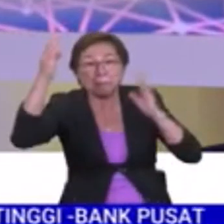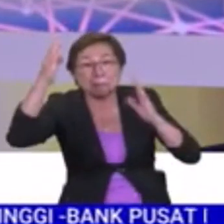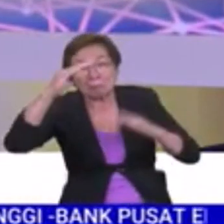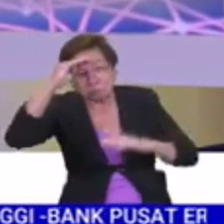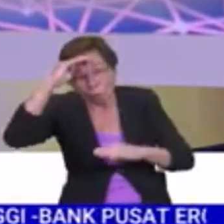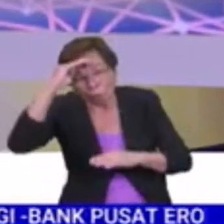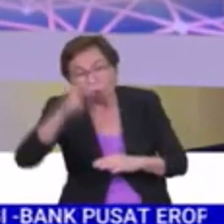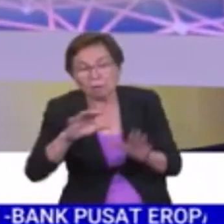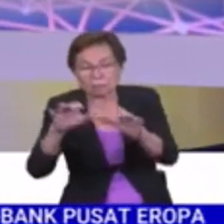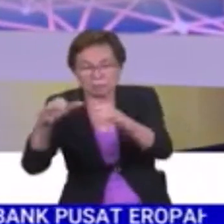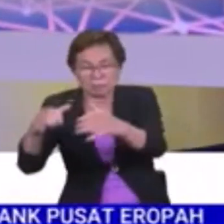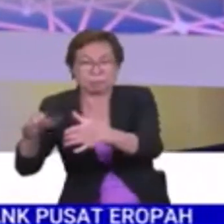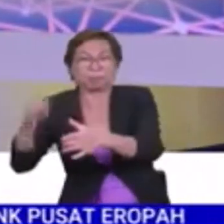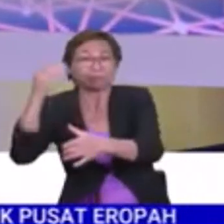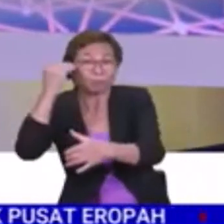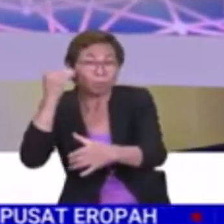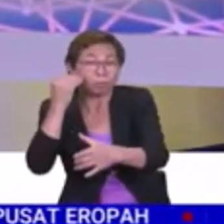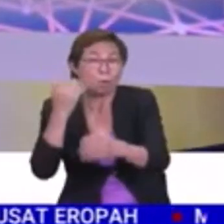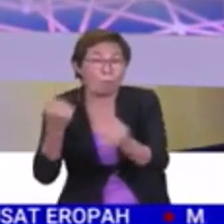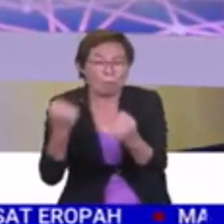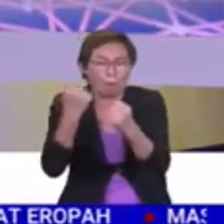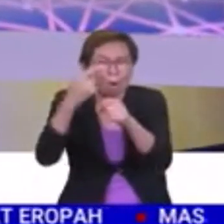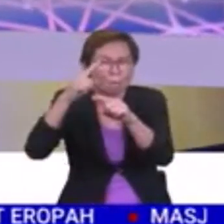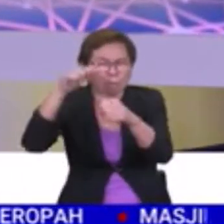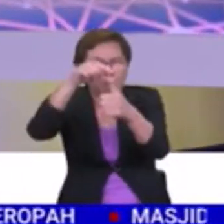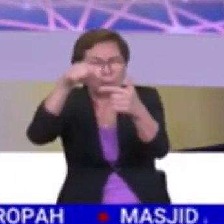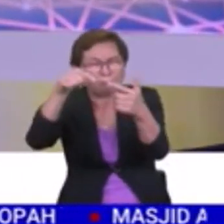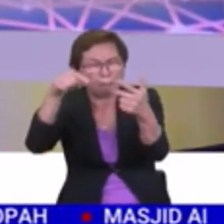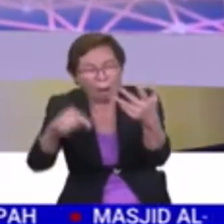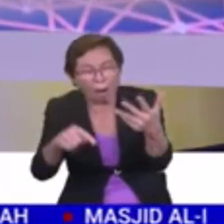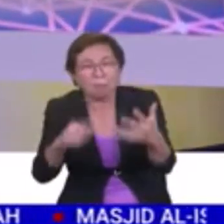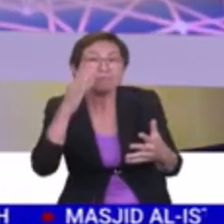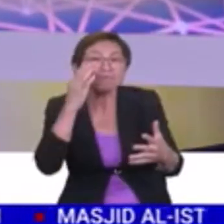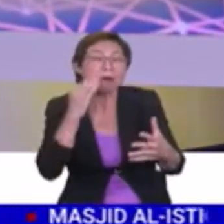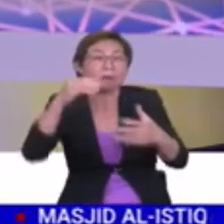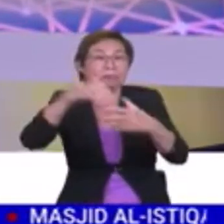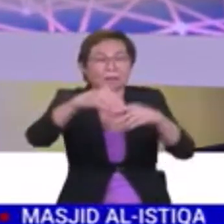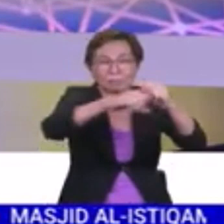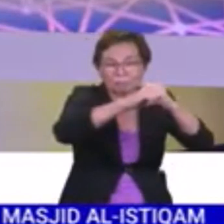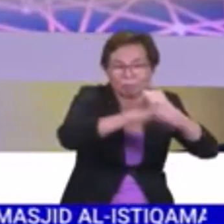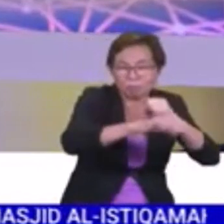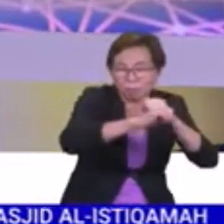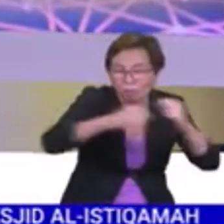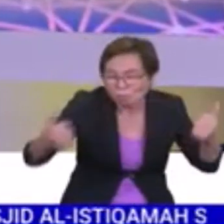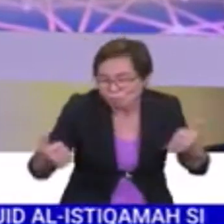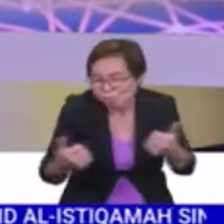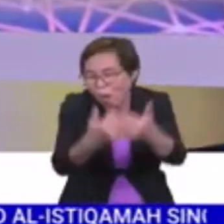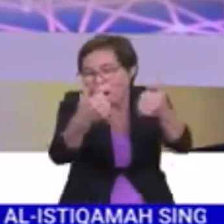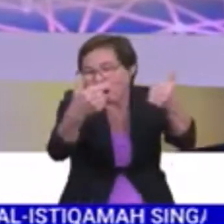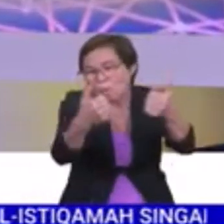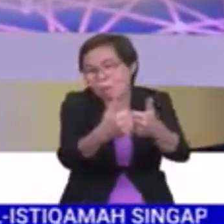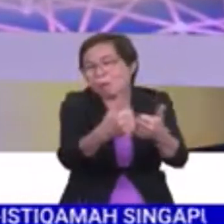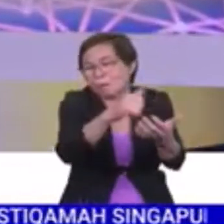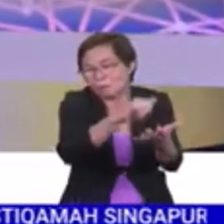kelab Ulsan mempunyai kekuatan daripada pelbagai segi, terutama pengalaman di dalam kempen kejohanan tersebut.